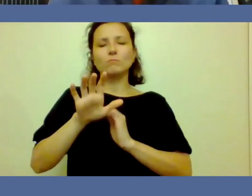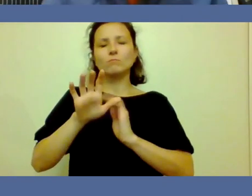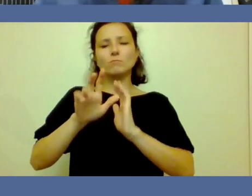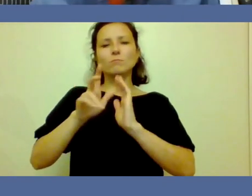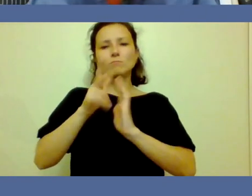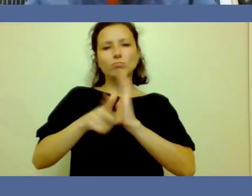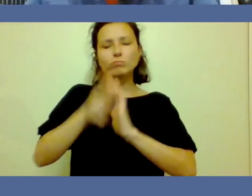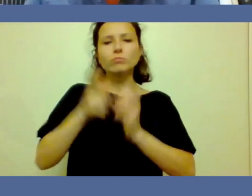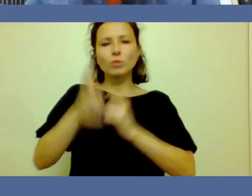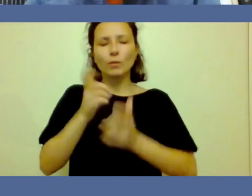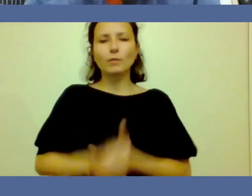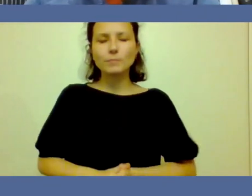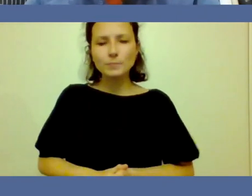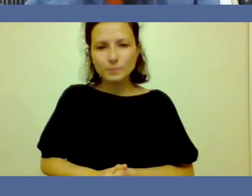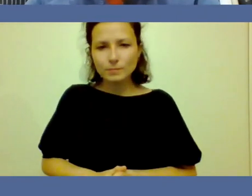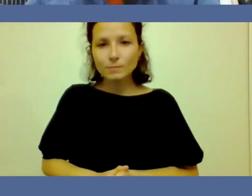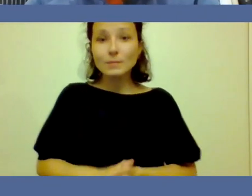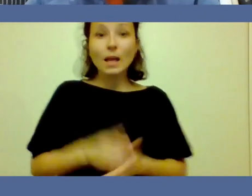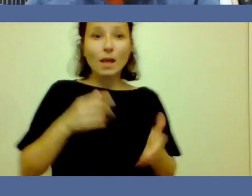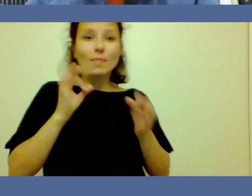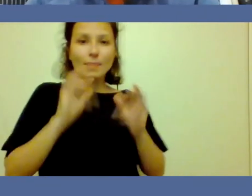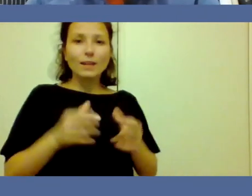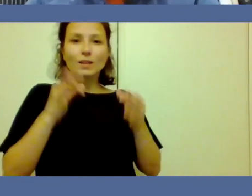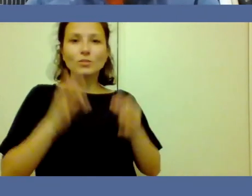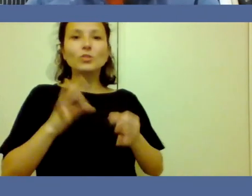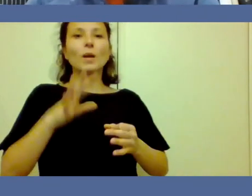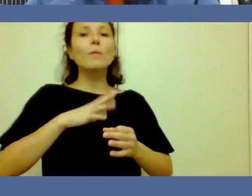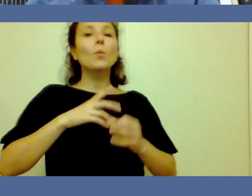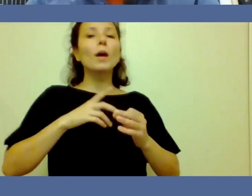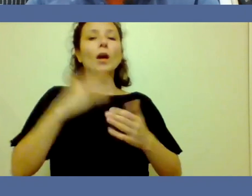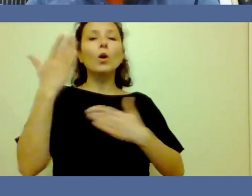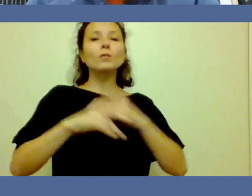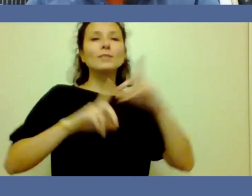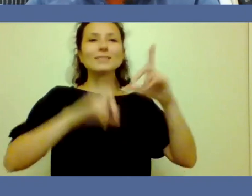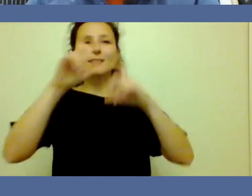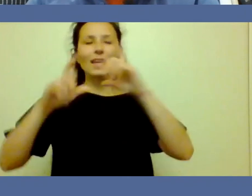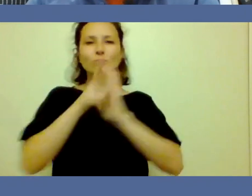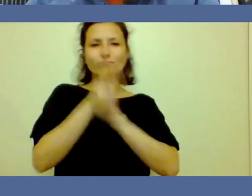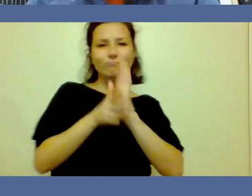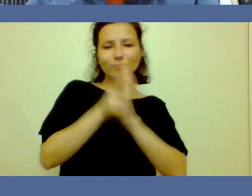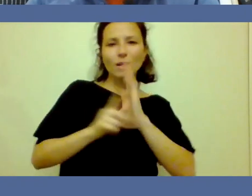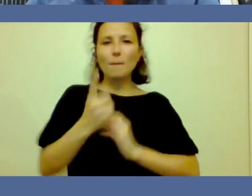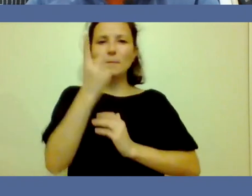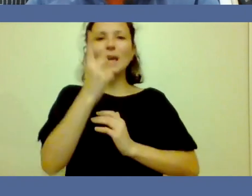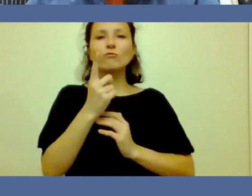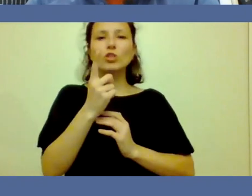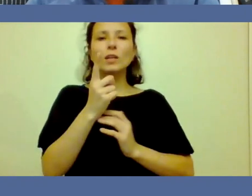chwili, dzisiaj dokładnie zakończyły się zdjęcia do pierwszego sezonu